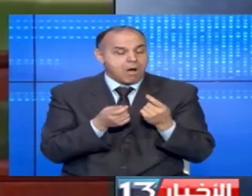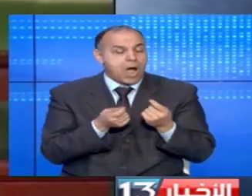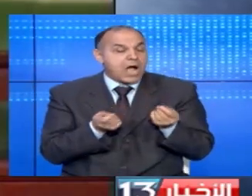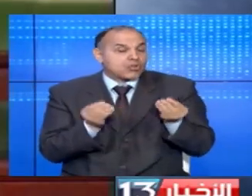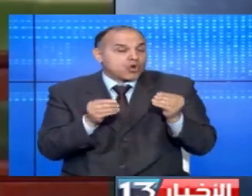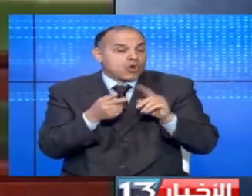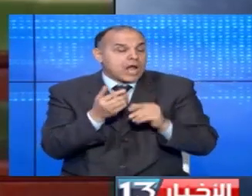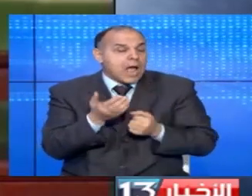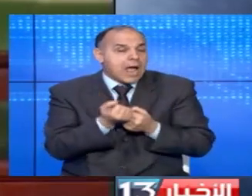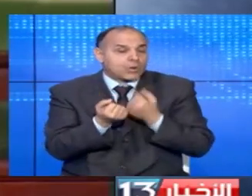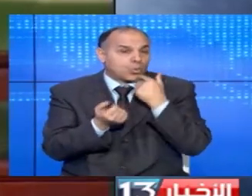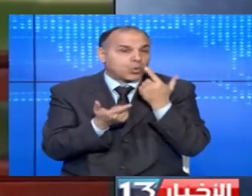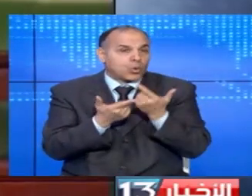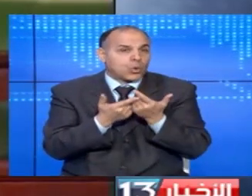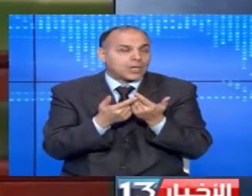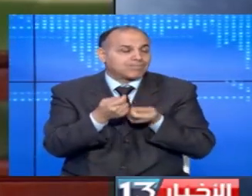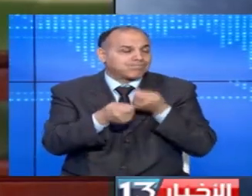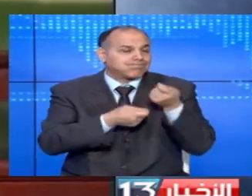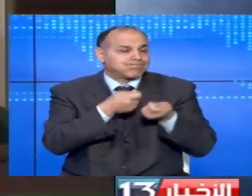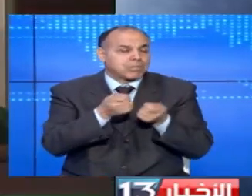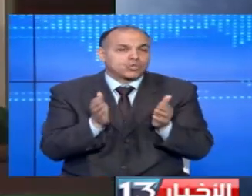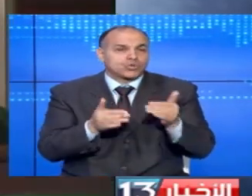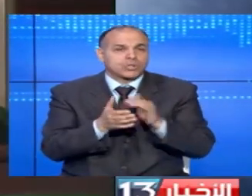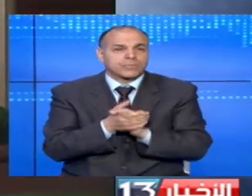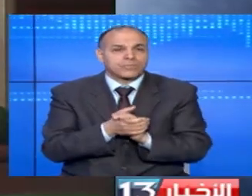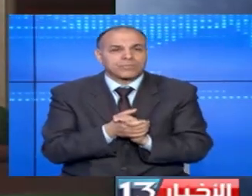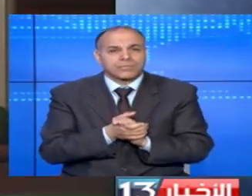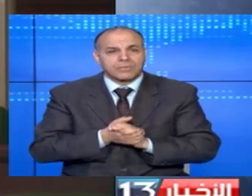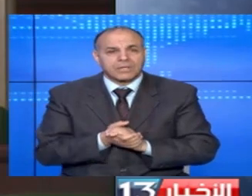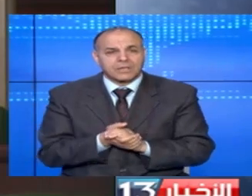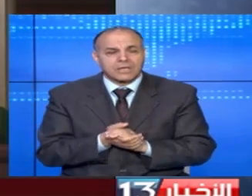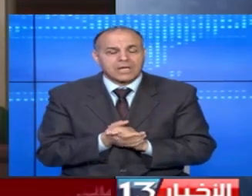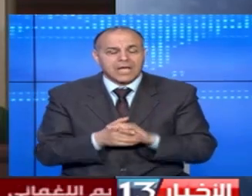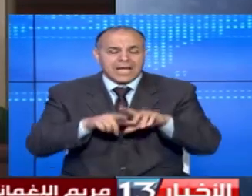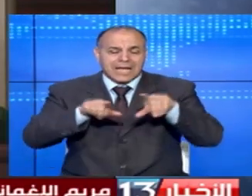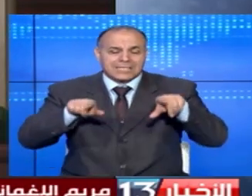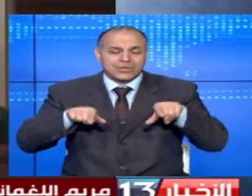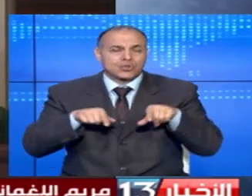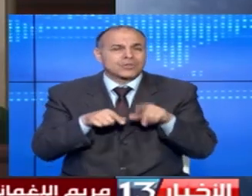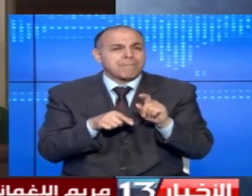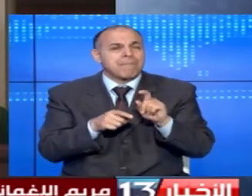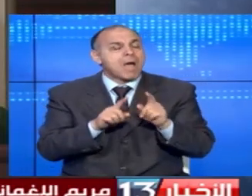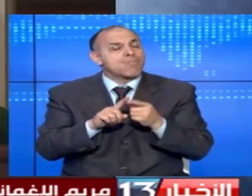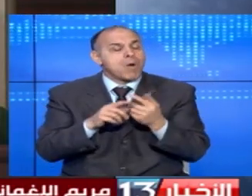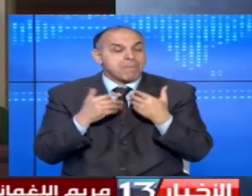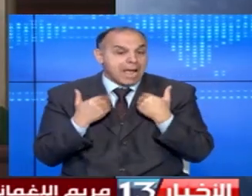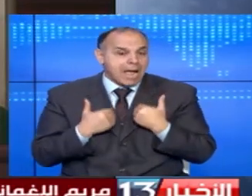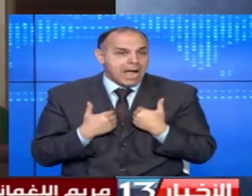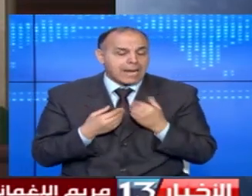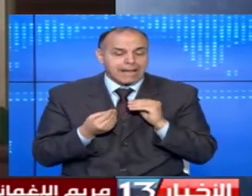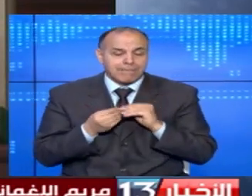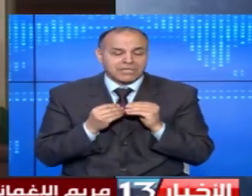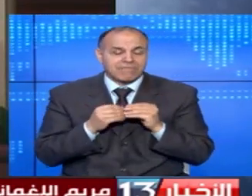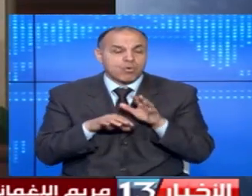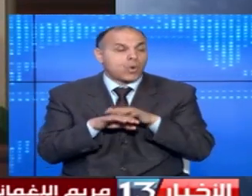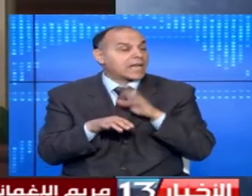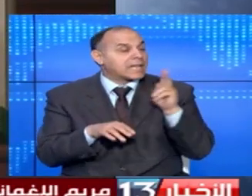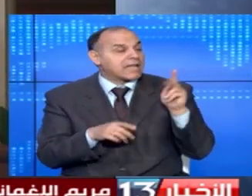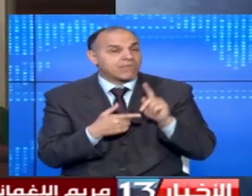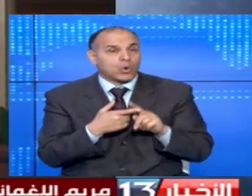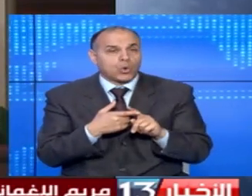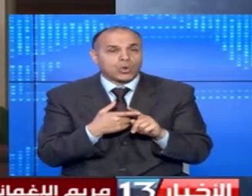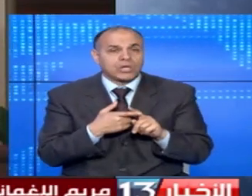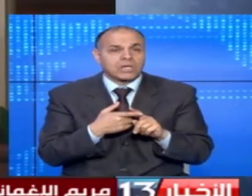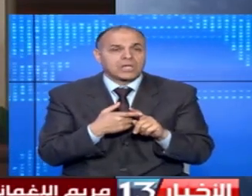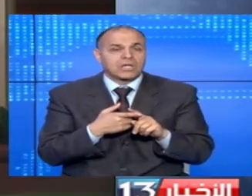اضافيه من اجل الاستثمار في هذا سيد الوزير مهم لالنا نحنا في ولايتي كيف احضار